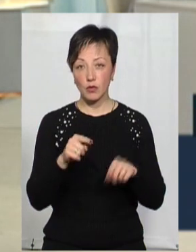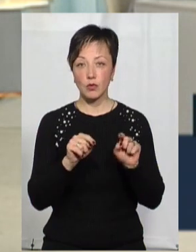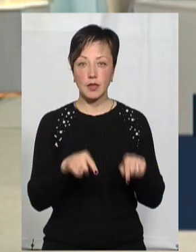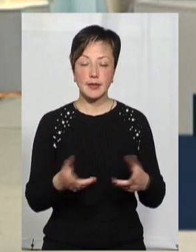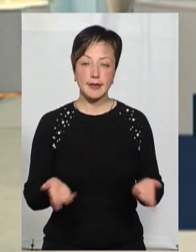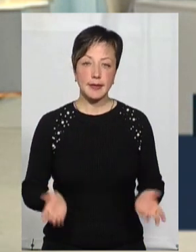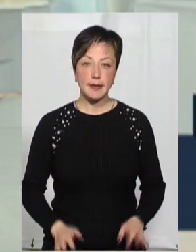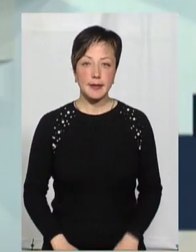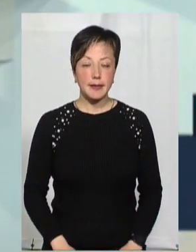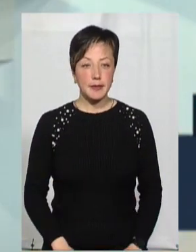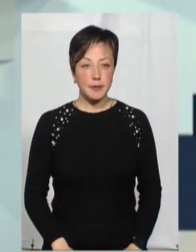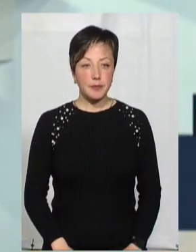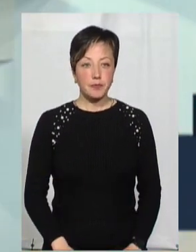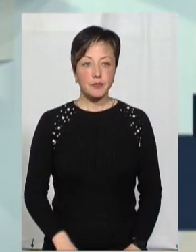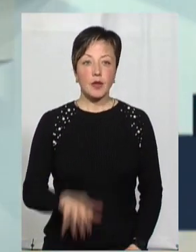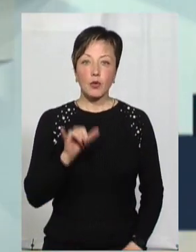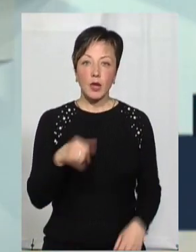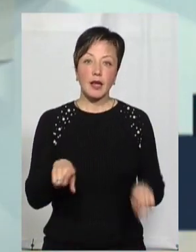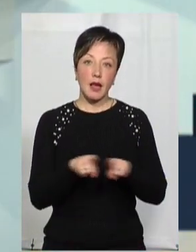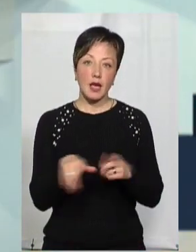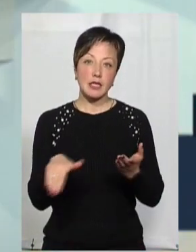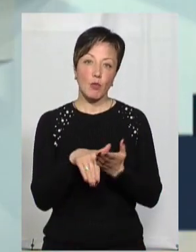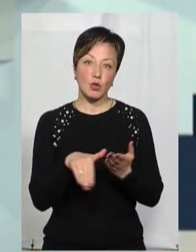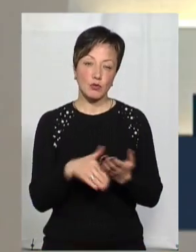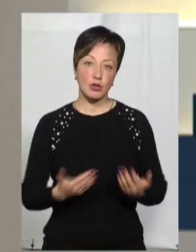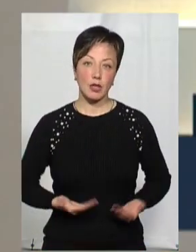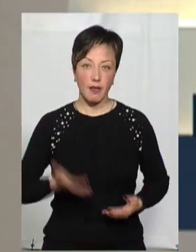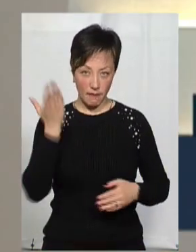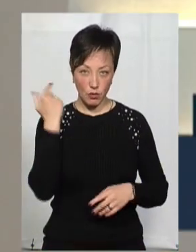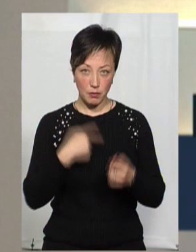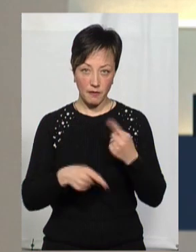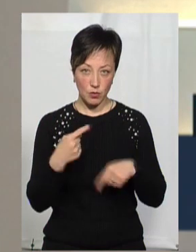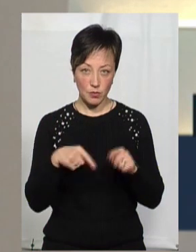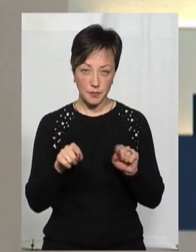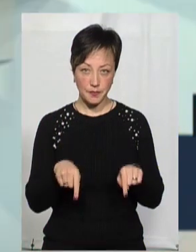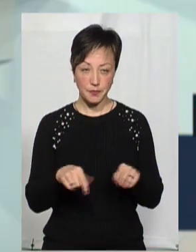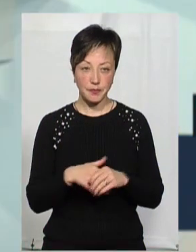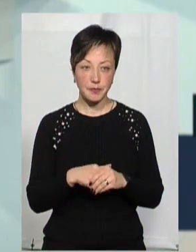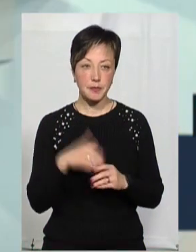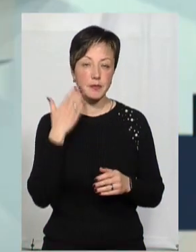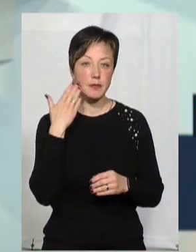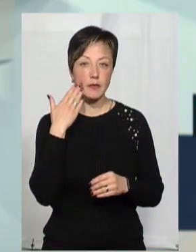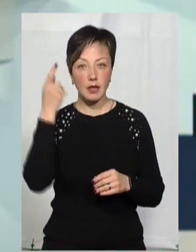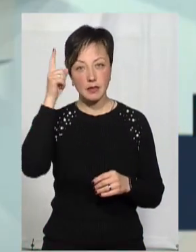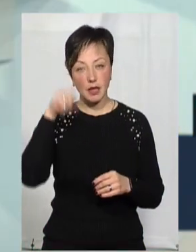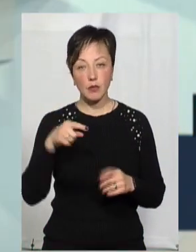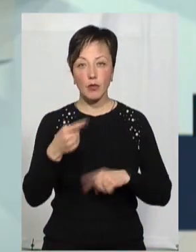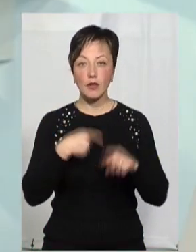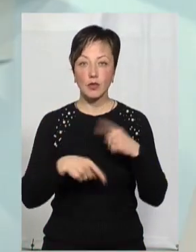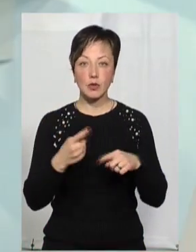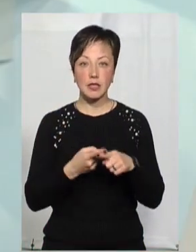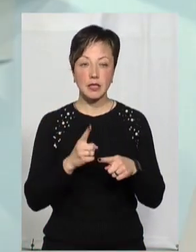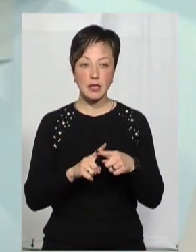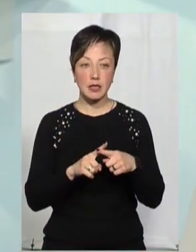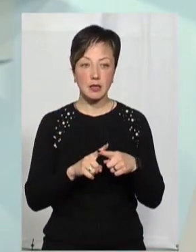повернулася, оскільки в неї такий спосіб життя. А давно повернулася? Ну, орієнтовно ми знаємо, що вона повернулася,